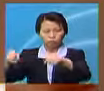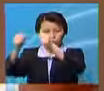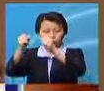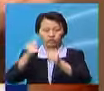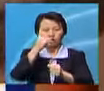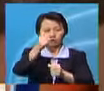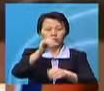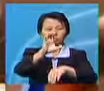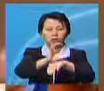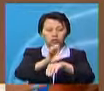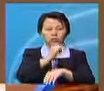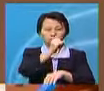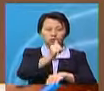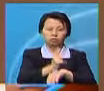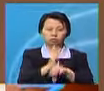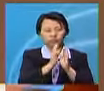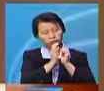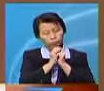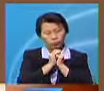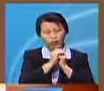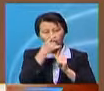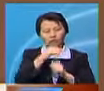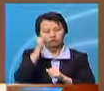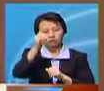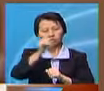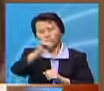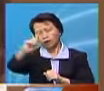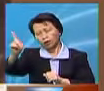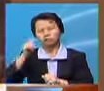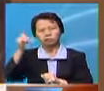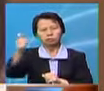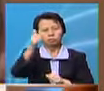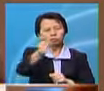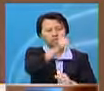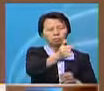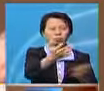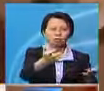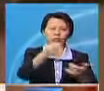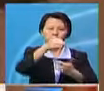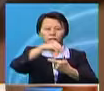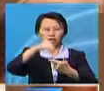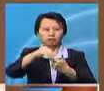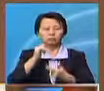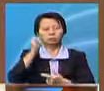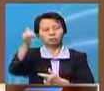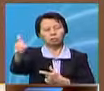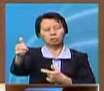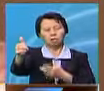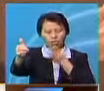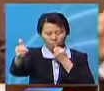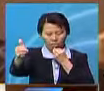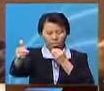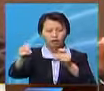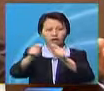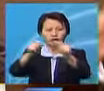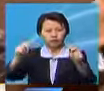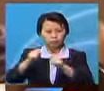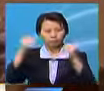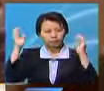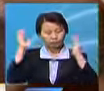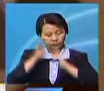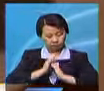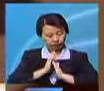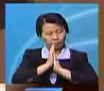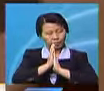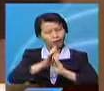ke gereja, ke kuil, ke gurdwara ataupun ke tempat-tempat ibadah yang lain,